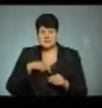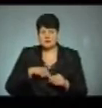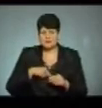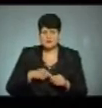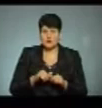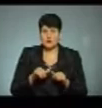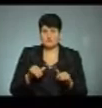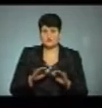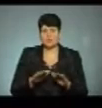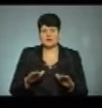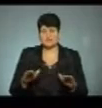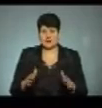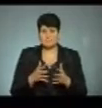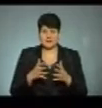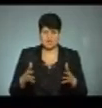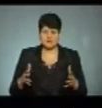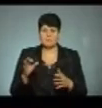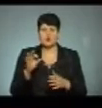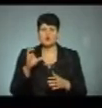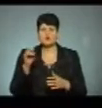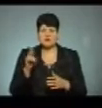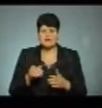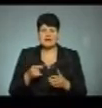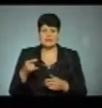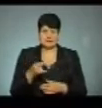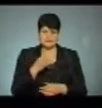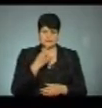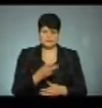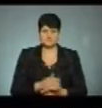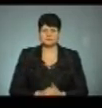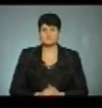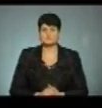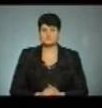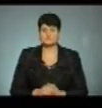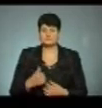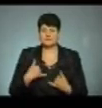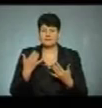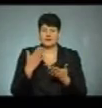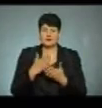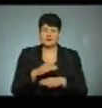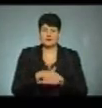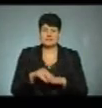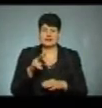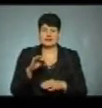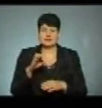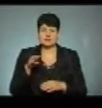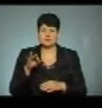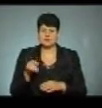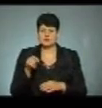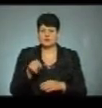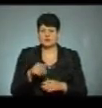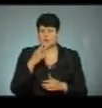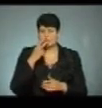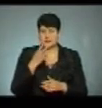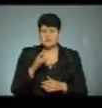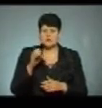психофізичний розвиток дітей. Більше про соціальне таксі Ірина Терлюк розповість. Ми знаходимося на вулиці Листопадовій. У ці хвилини тут